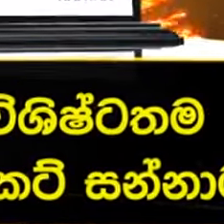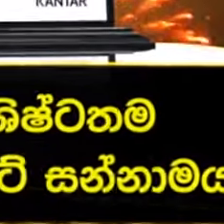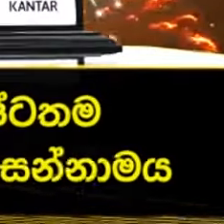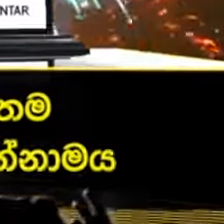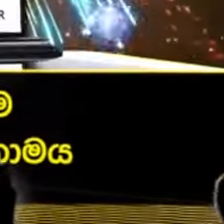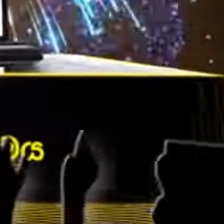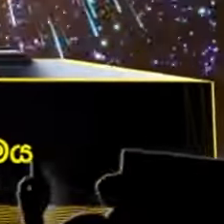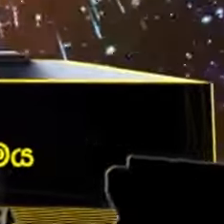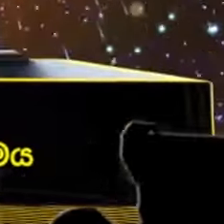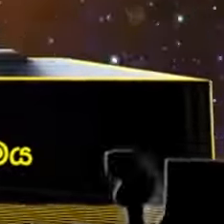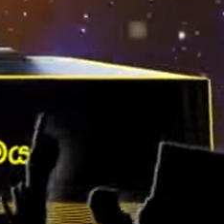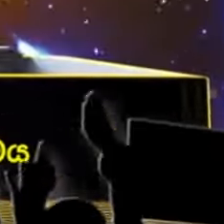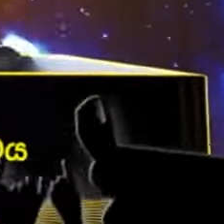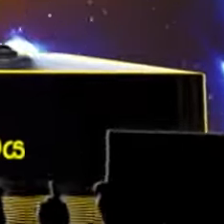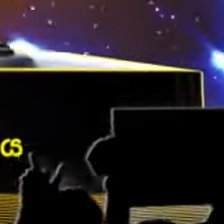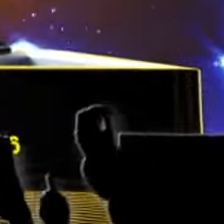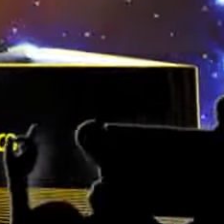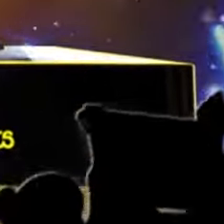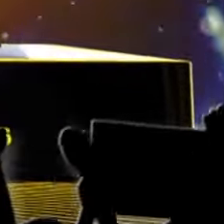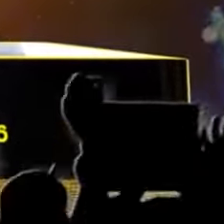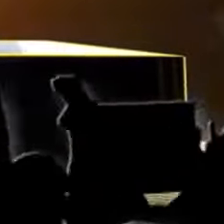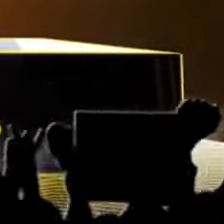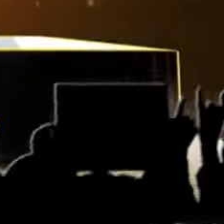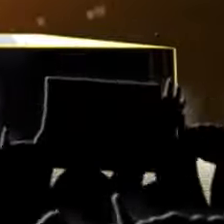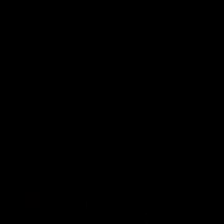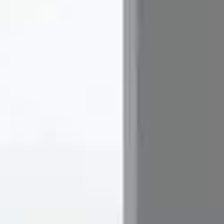දිනා ගන්න මංචි මෙවරද සමත් වුණා